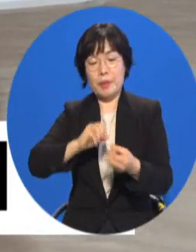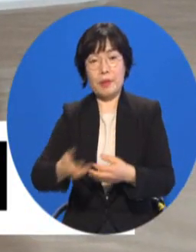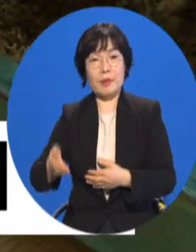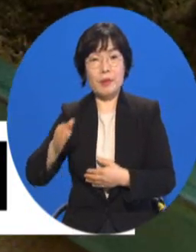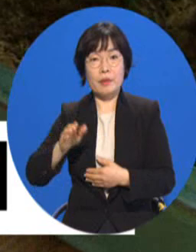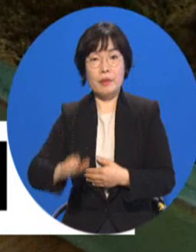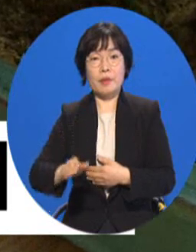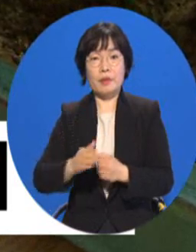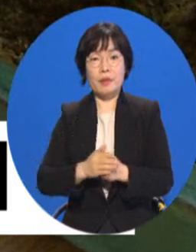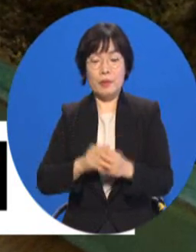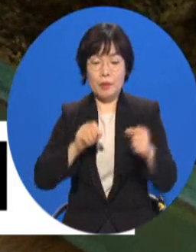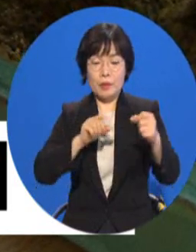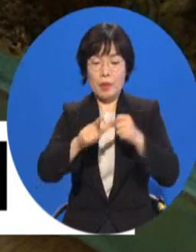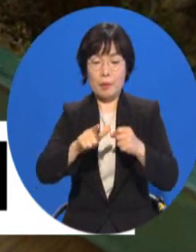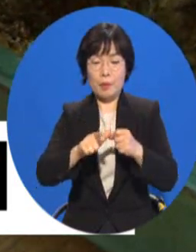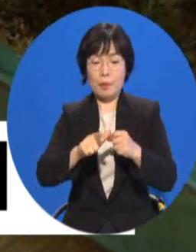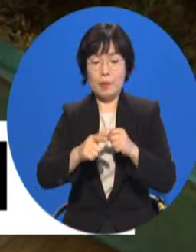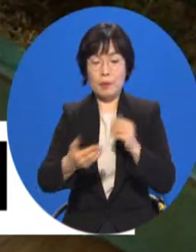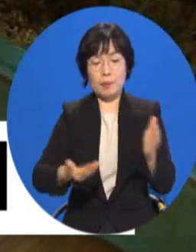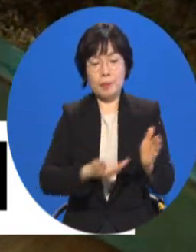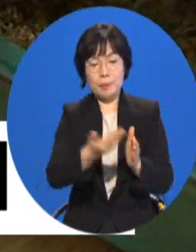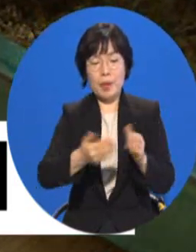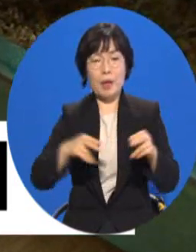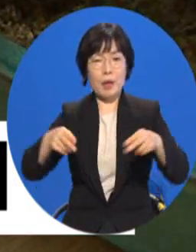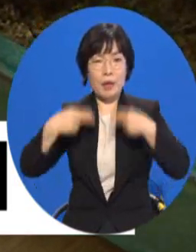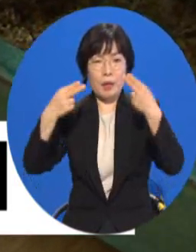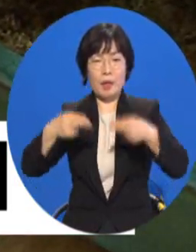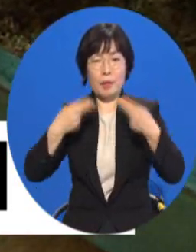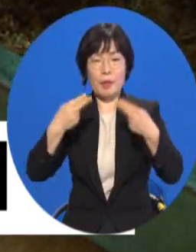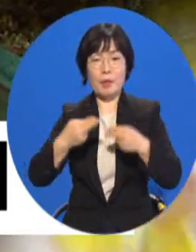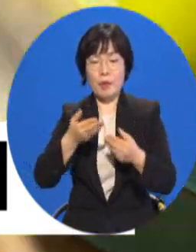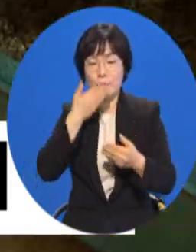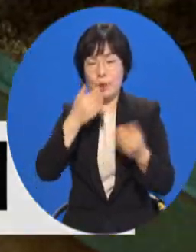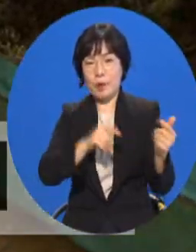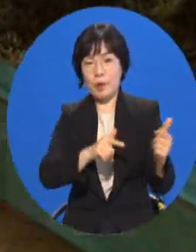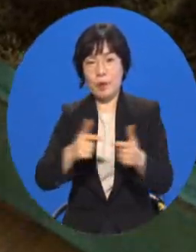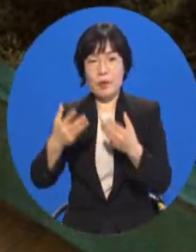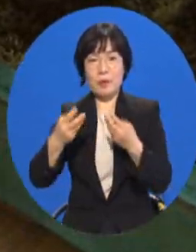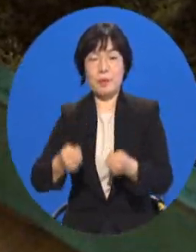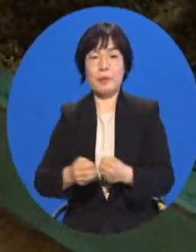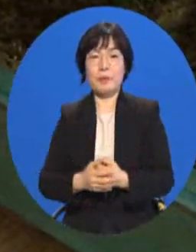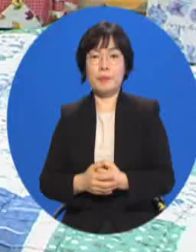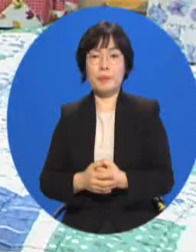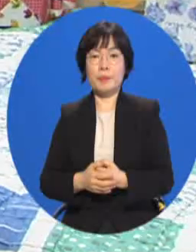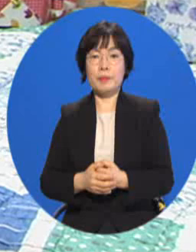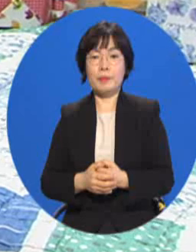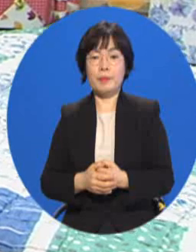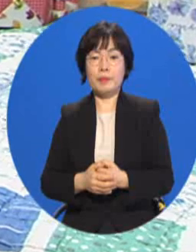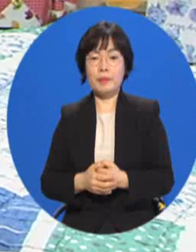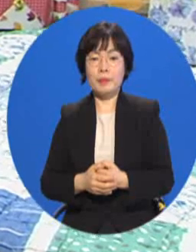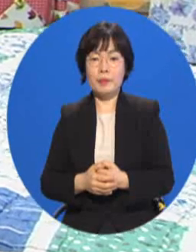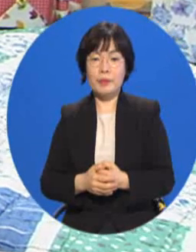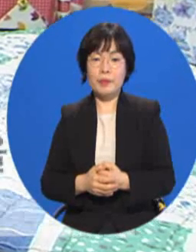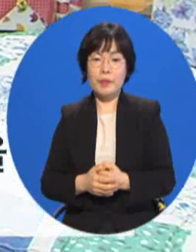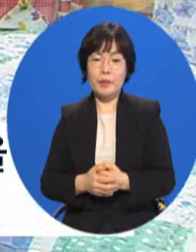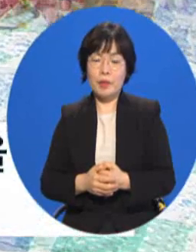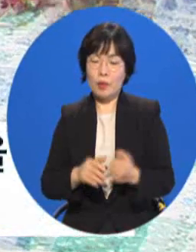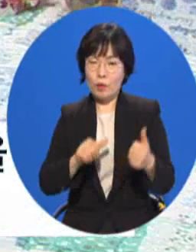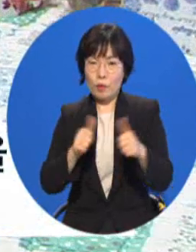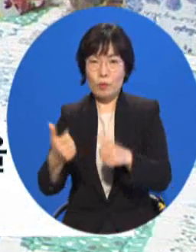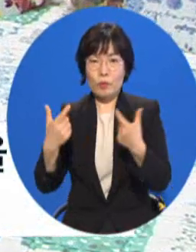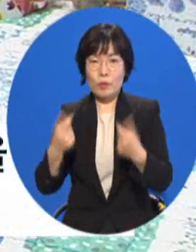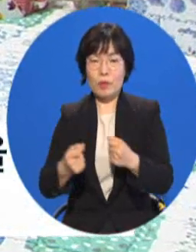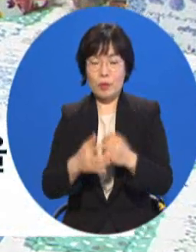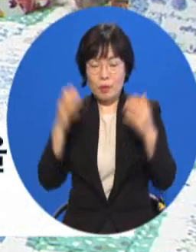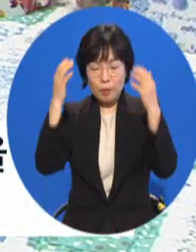하지만 대부분 즉석밥이나 라면 같은 인스턴트 식품이 제공되기 때문입니다. 죽겠지 마음은 지금